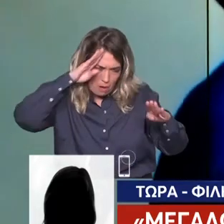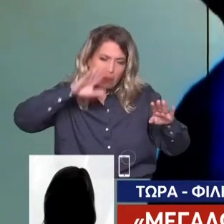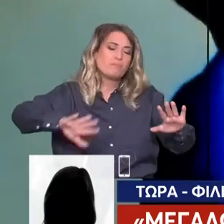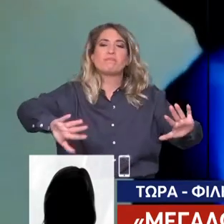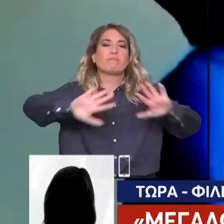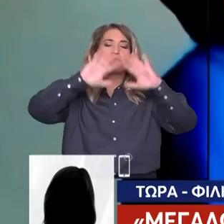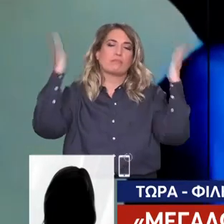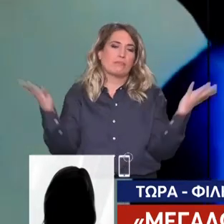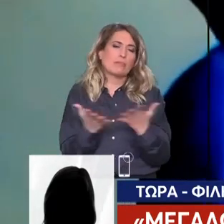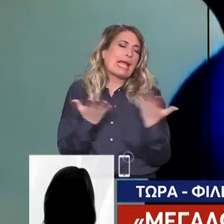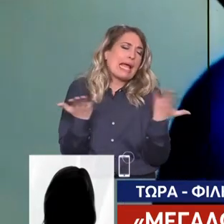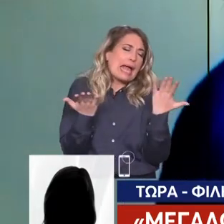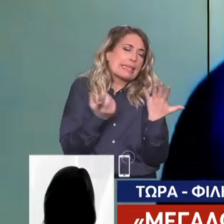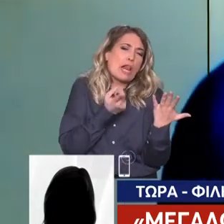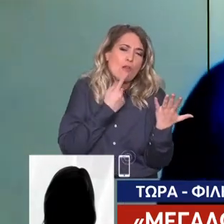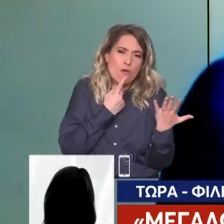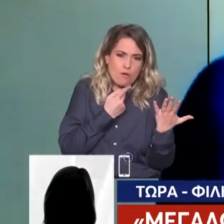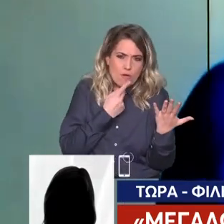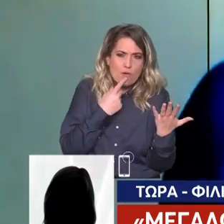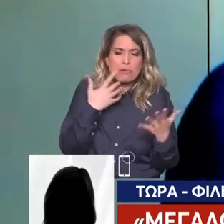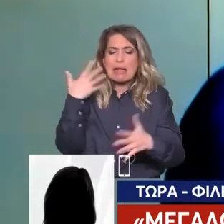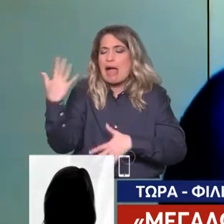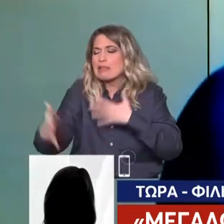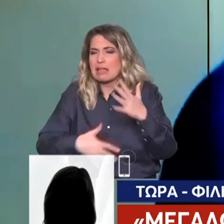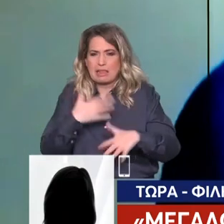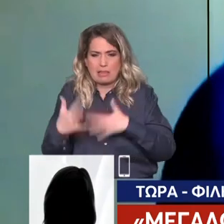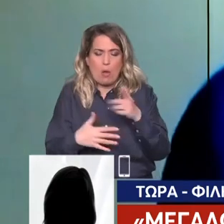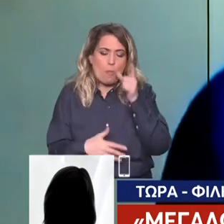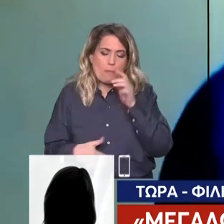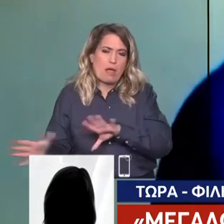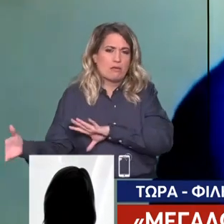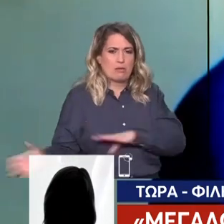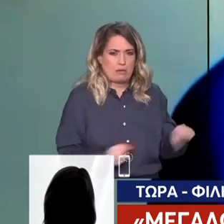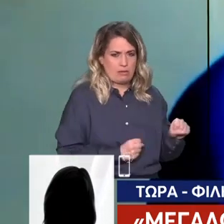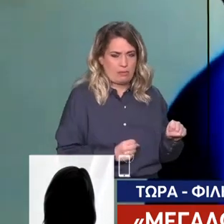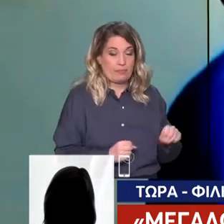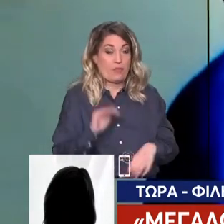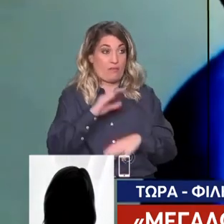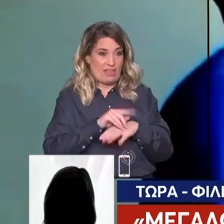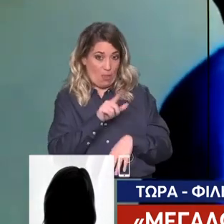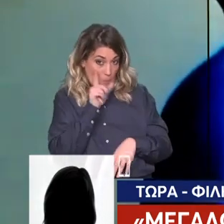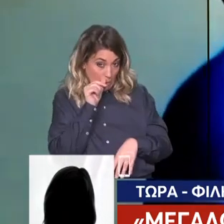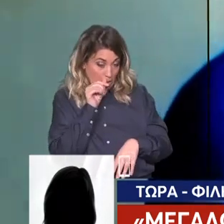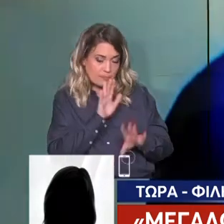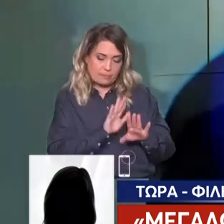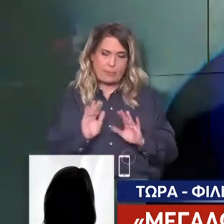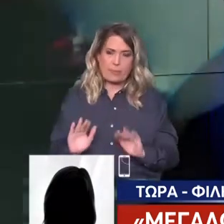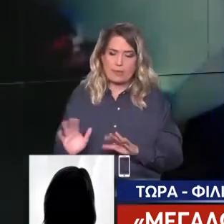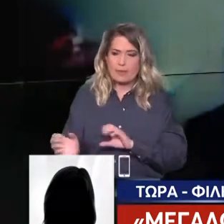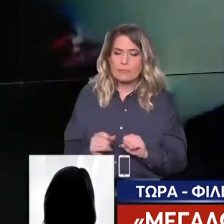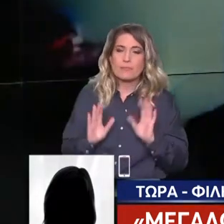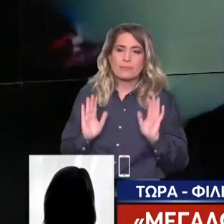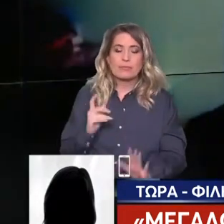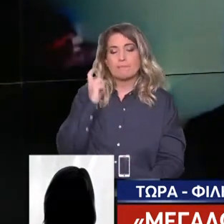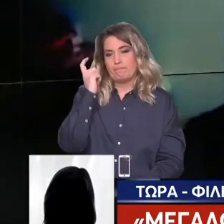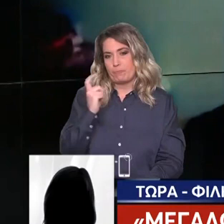για κάποιους λόγους πήρε τα παιδιά. Ο πατέρας. Εγώ ήθελα να κάνω μία ερώτηση για να δείτε. Όταν